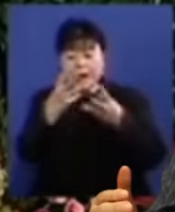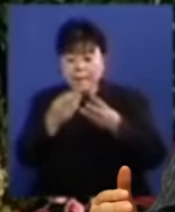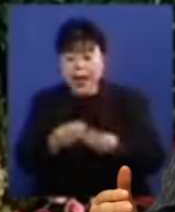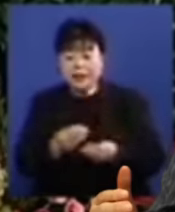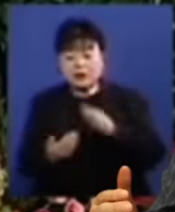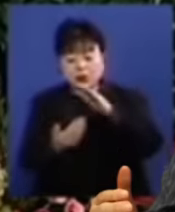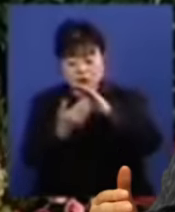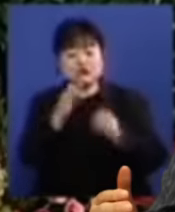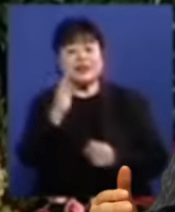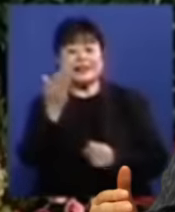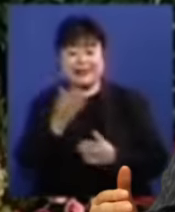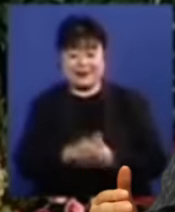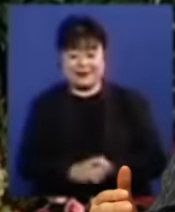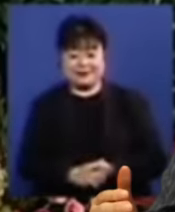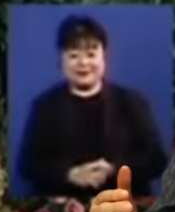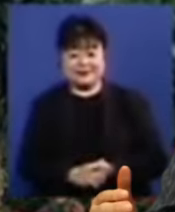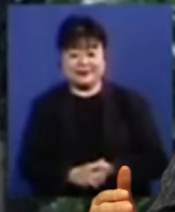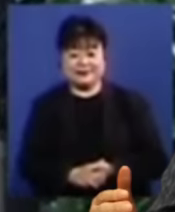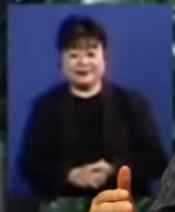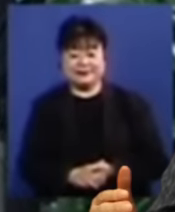이룬다고 말했습니다.